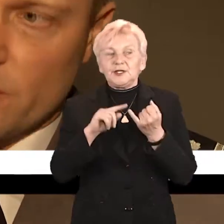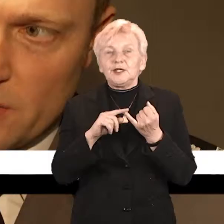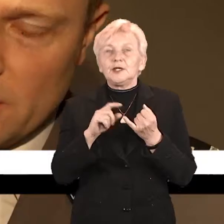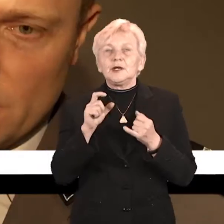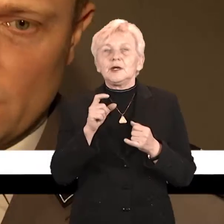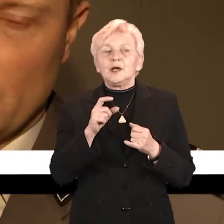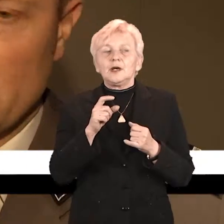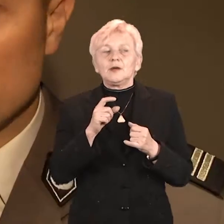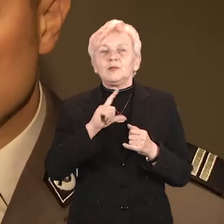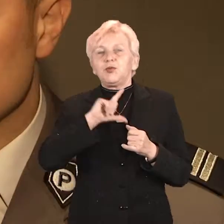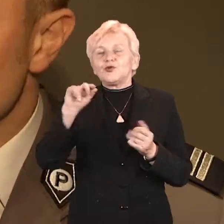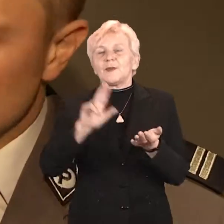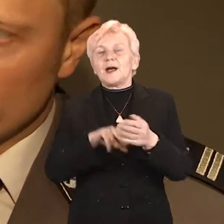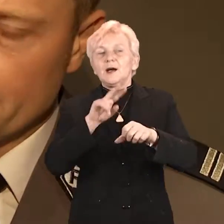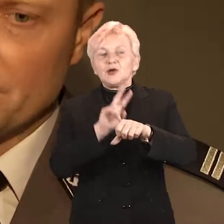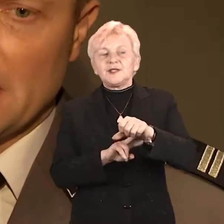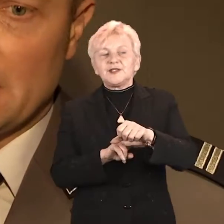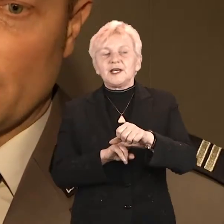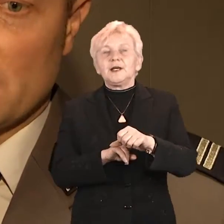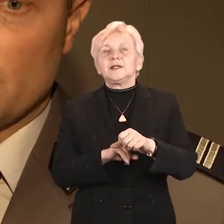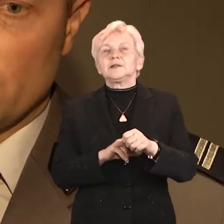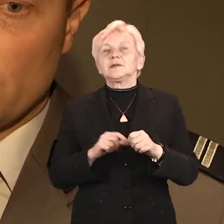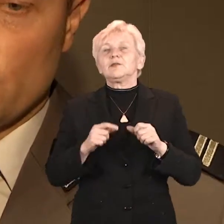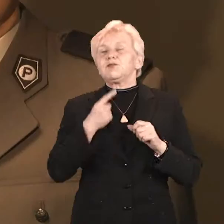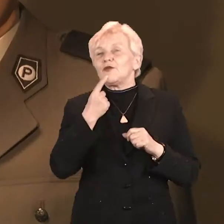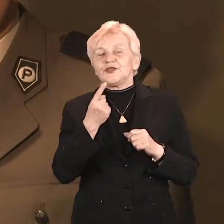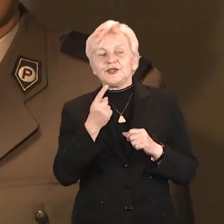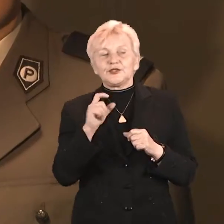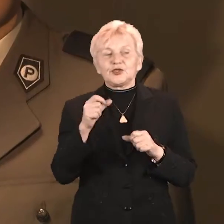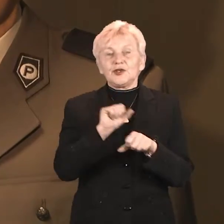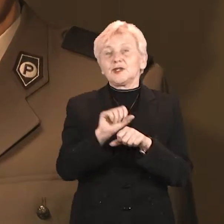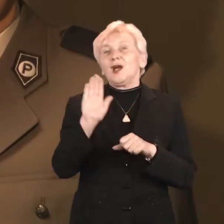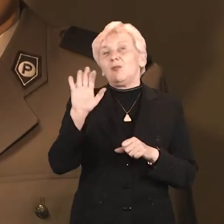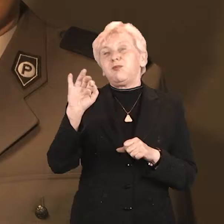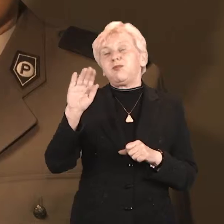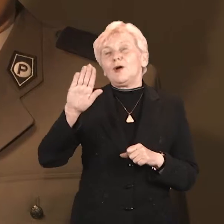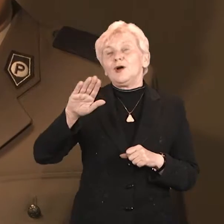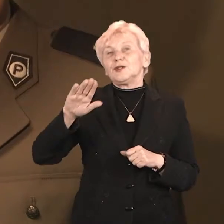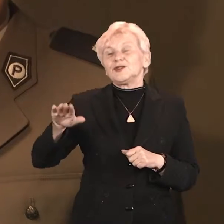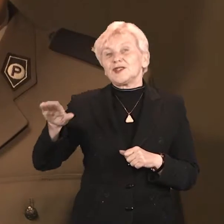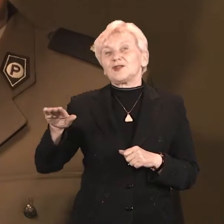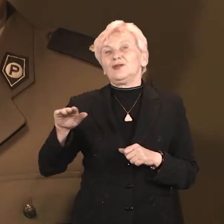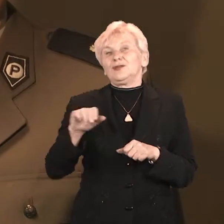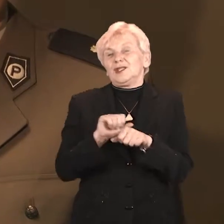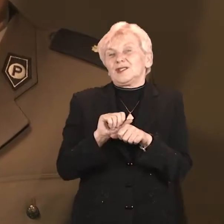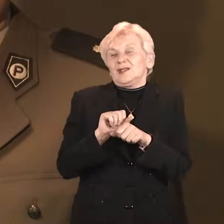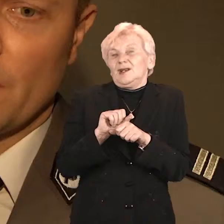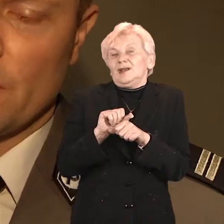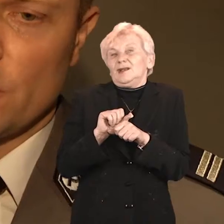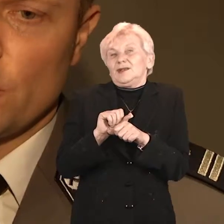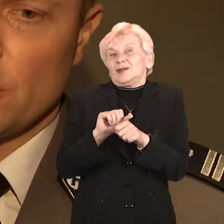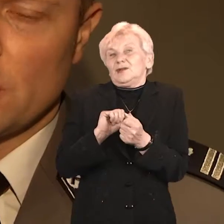do krzywdy dzieci. Pamiętajmy, dzieci są bezbronne, natomiast my dorośli powinniśmy rozróżniać te wszystkie złe rzeczy, które